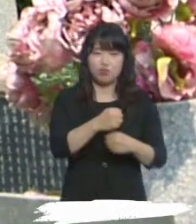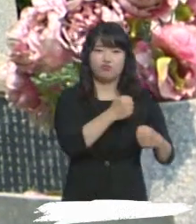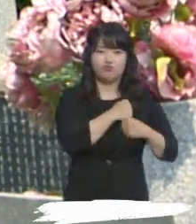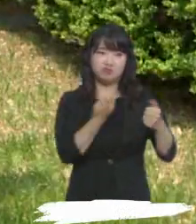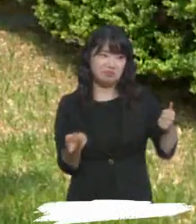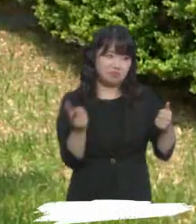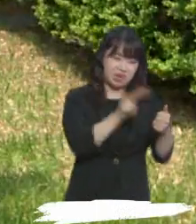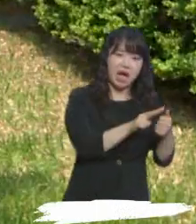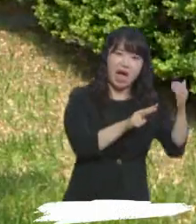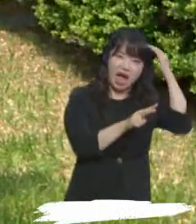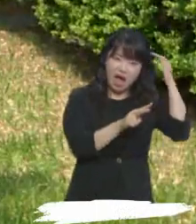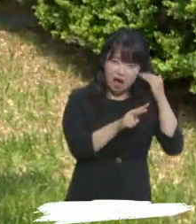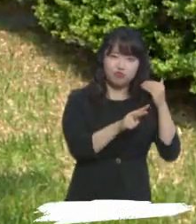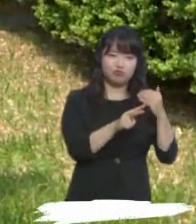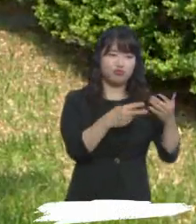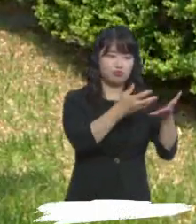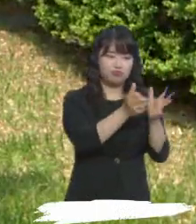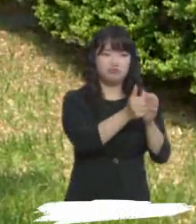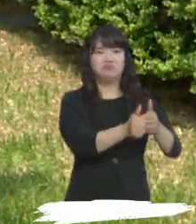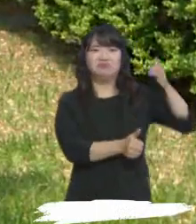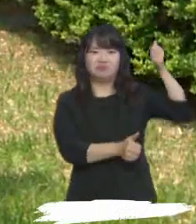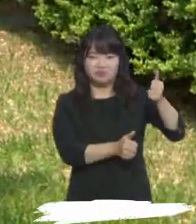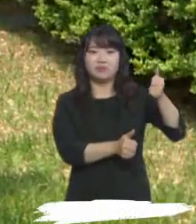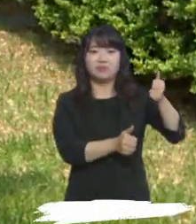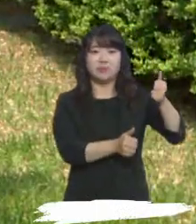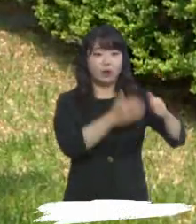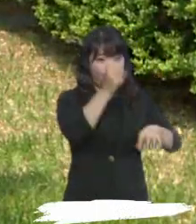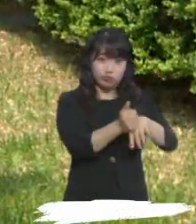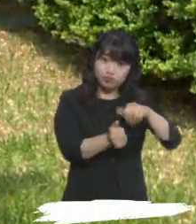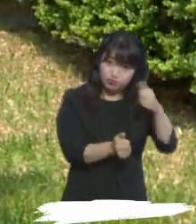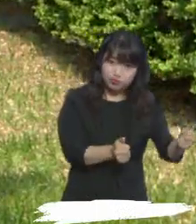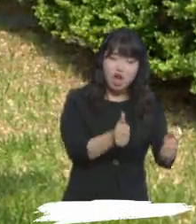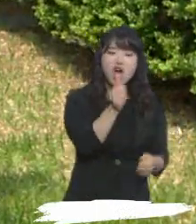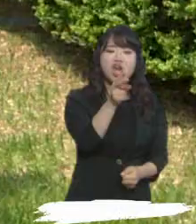육군참모총장, 국방부 장관에 오르며 현충원에 잠들었습니다.